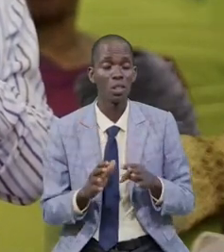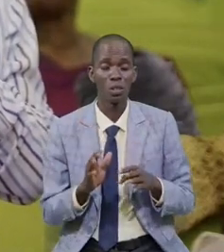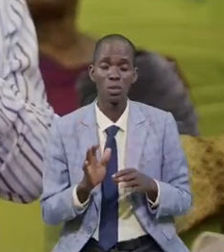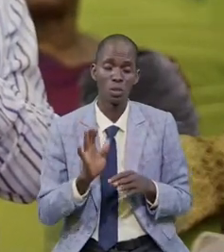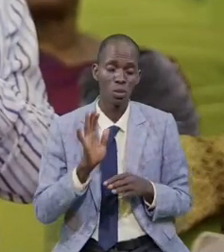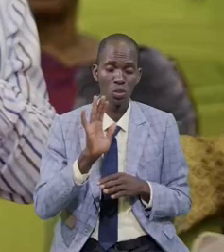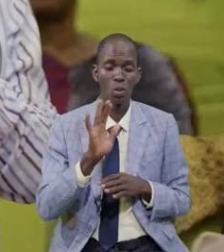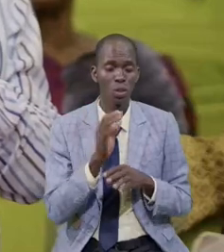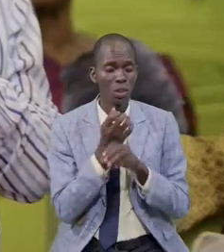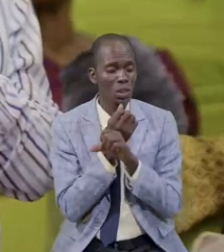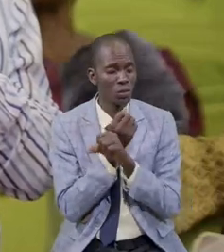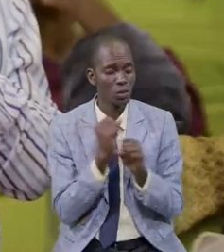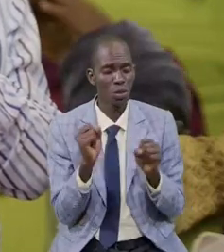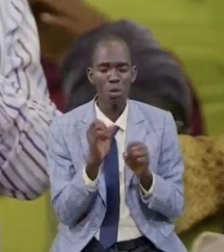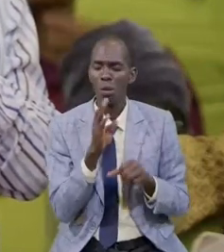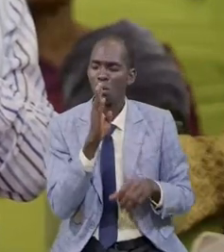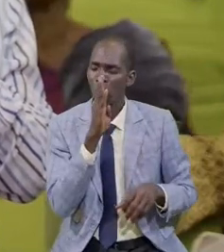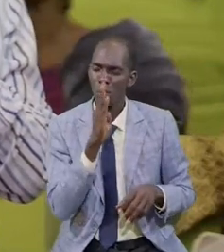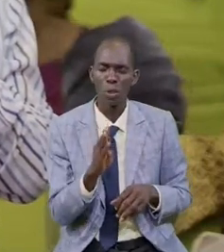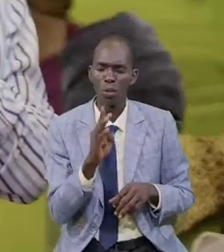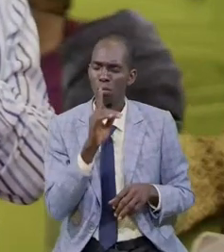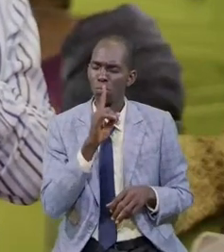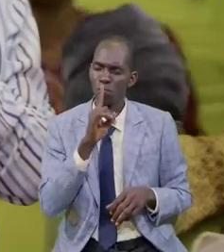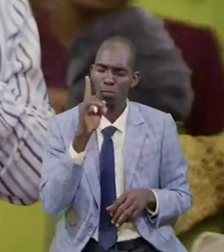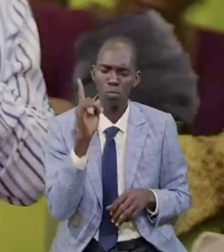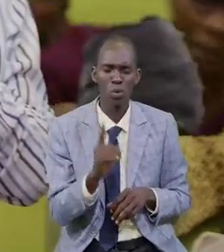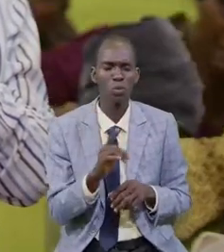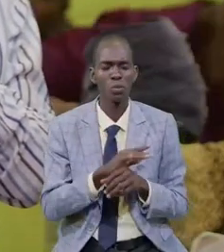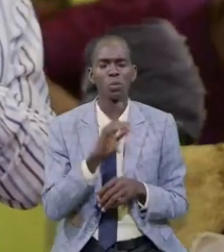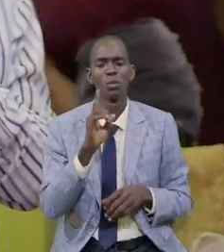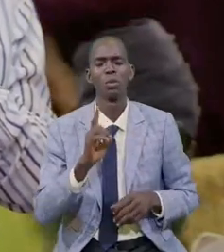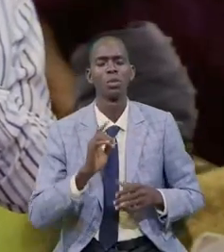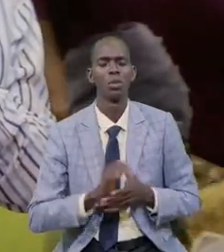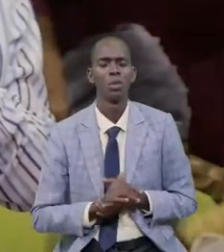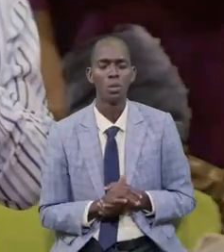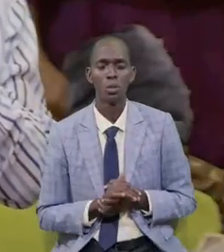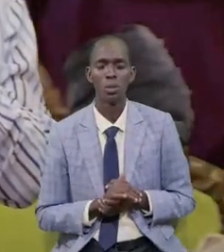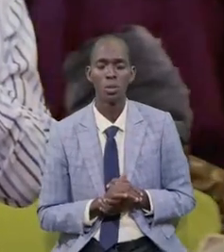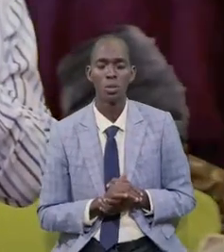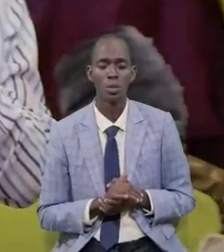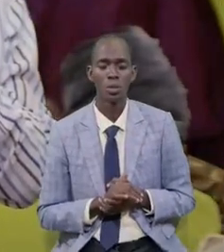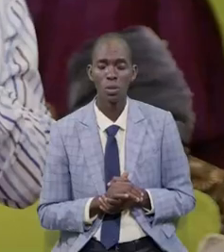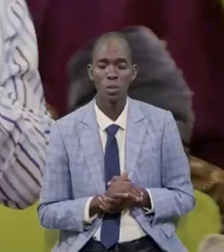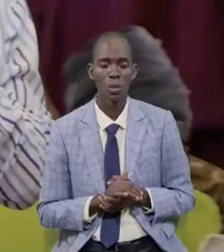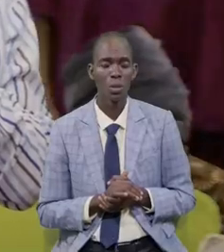Que votre salut soit significatif.